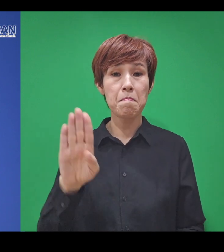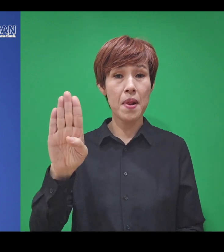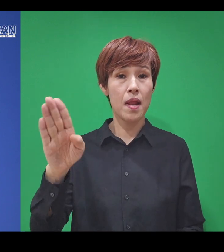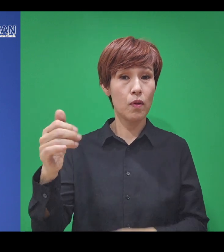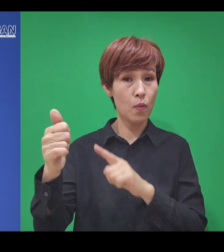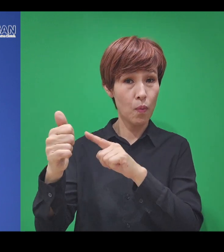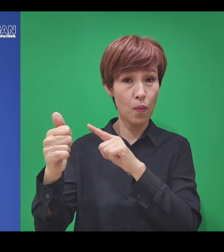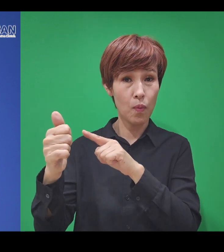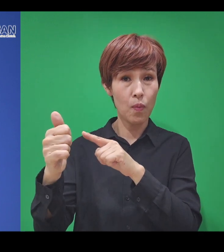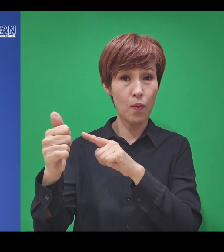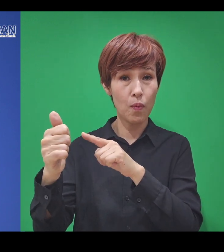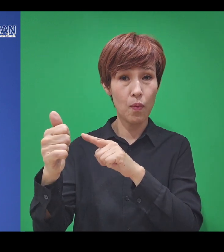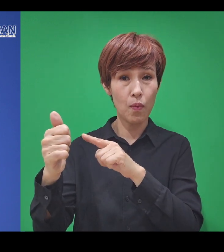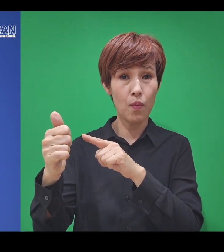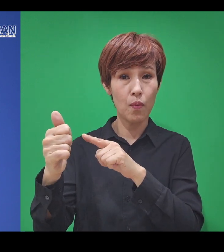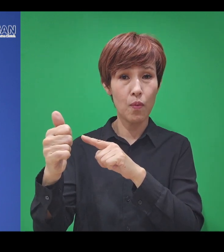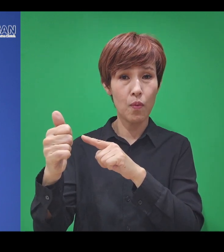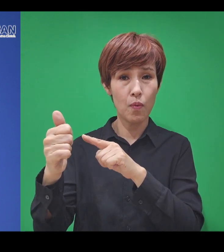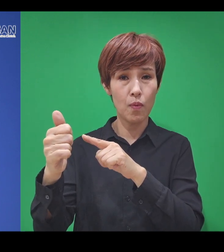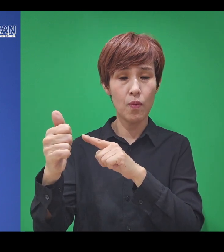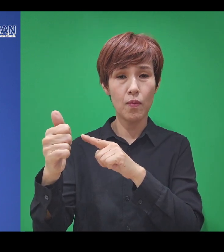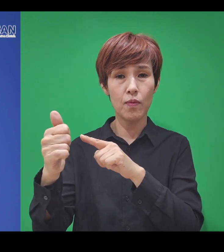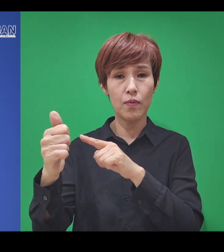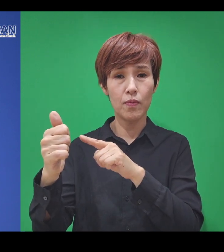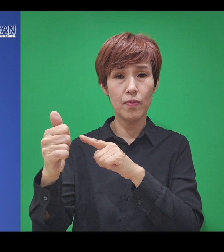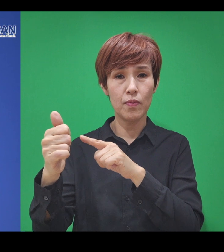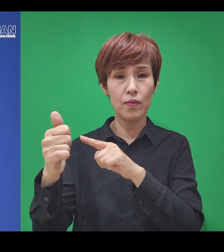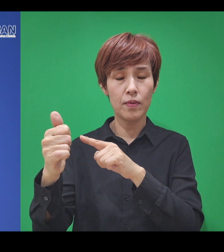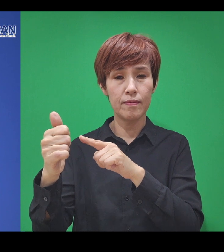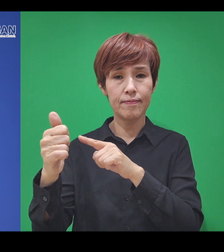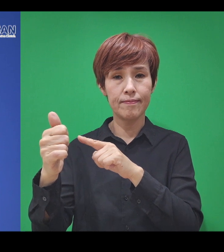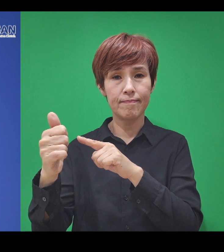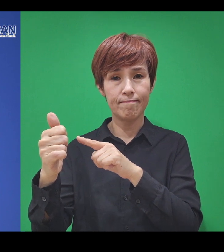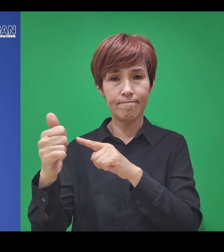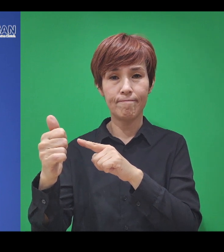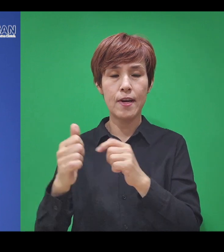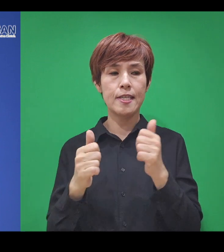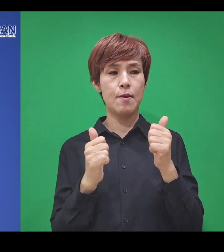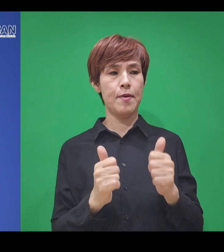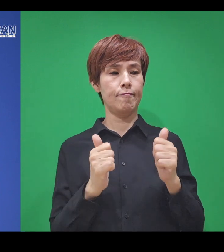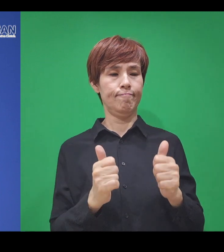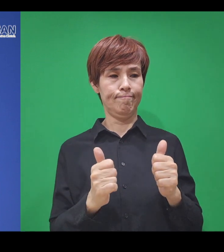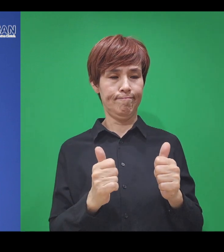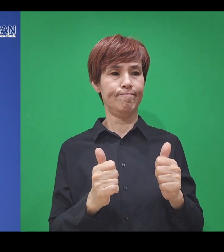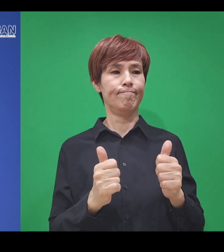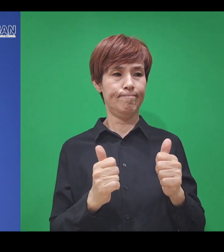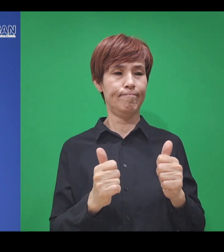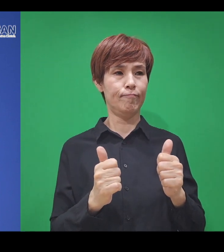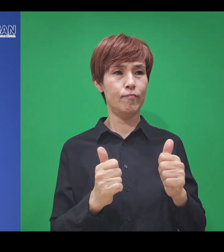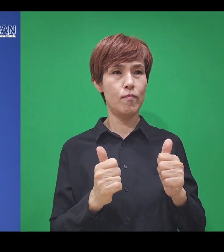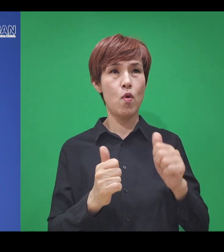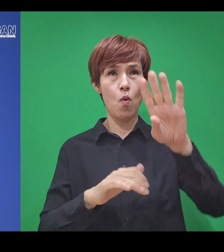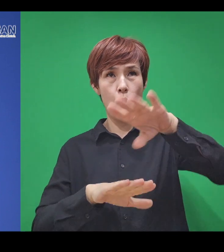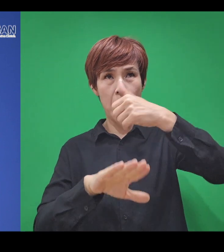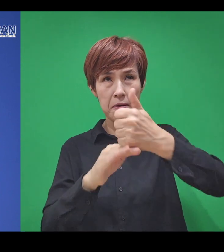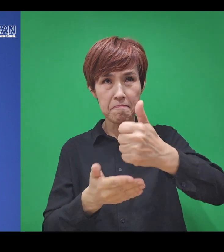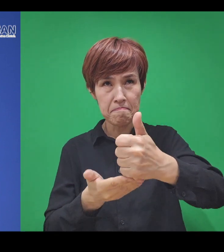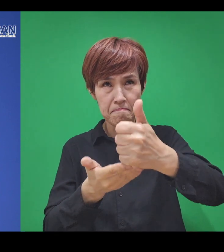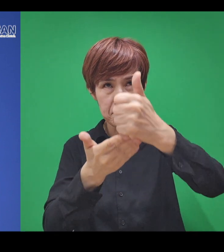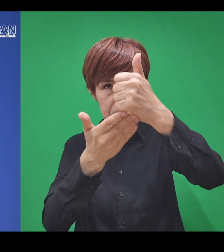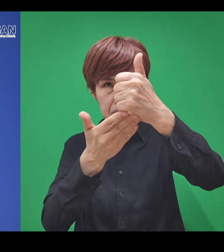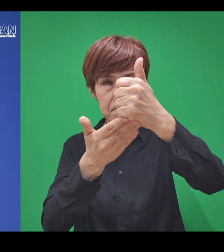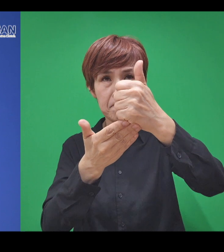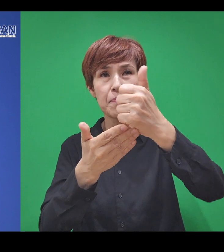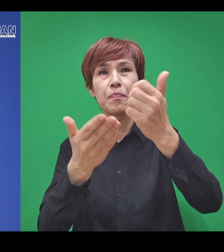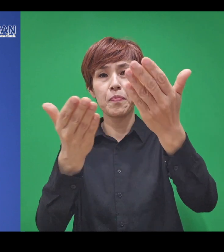빌라도는 정말 의롭게, 명예롭게 재판해서 황제를 높여야 하고